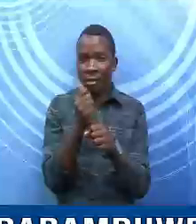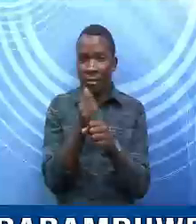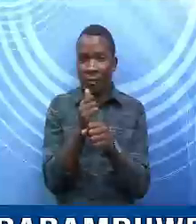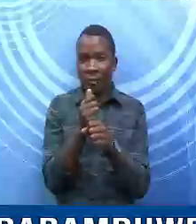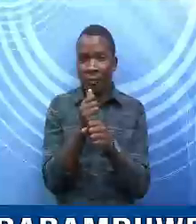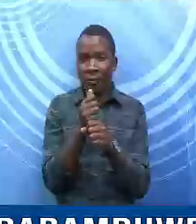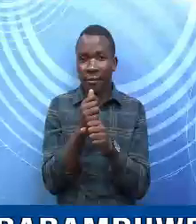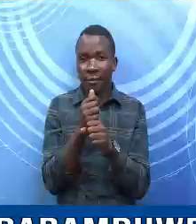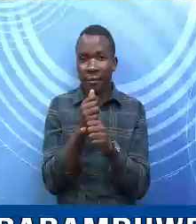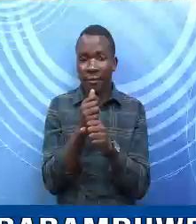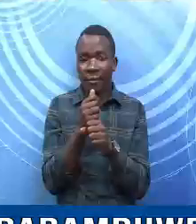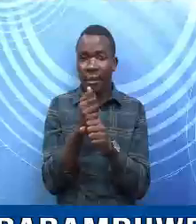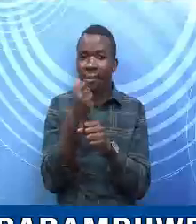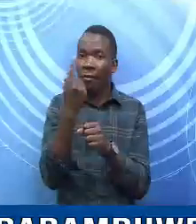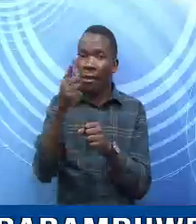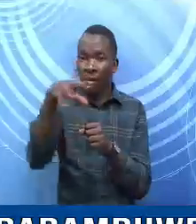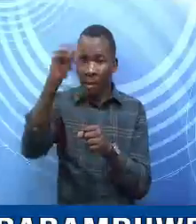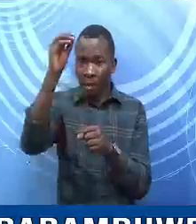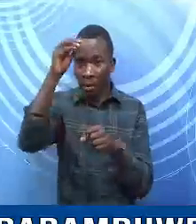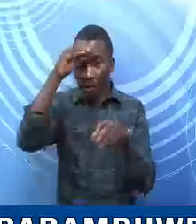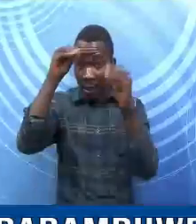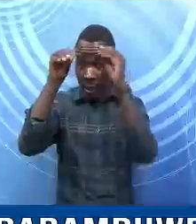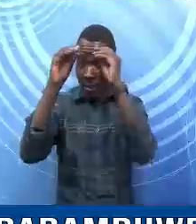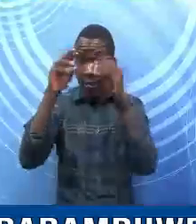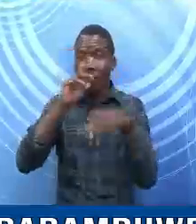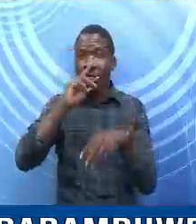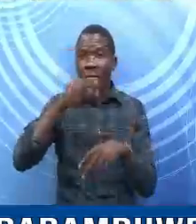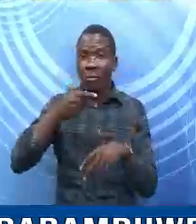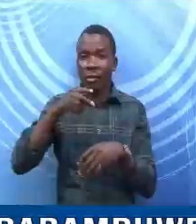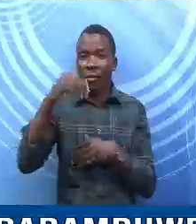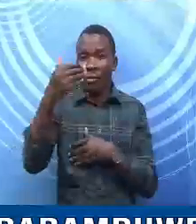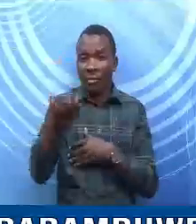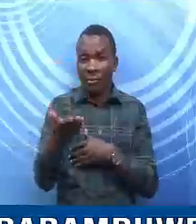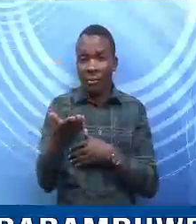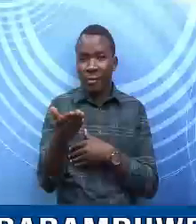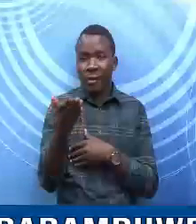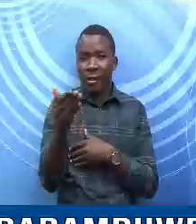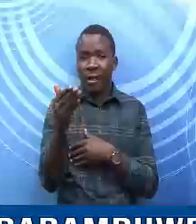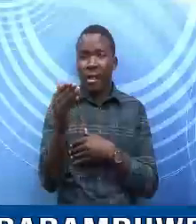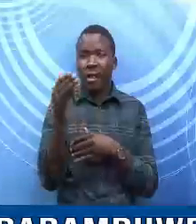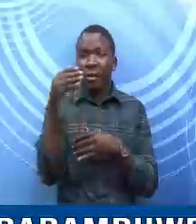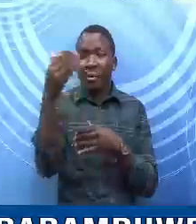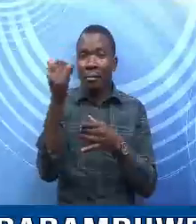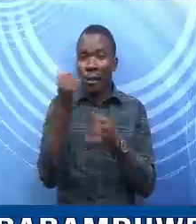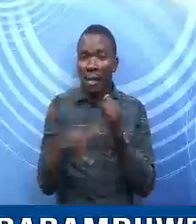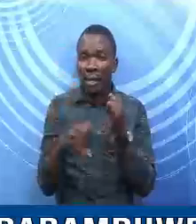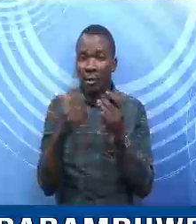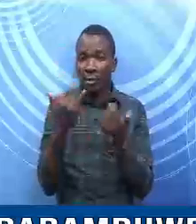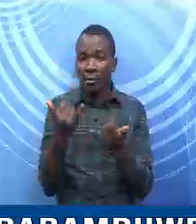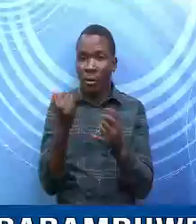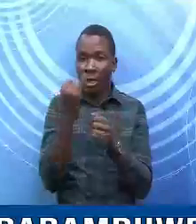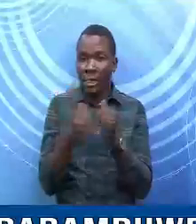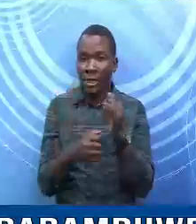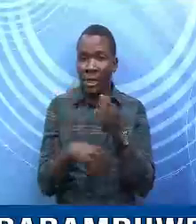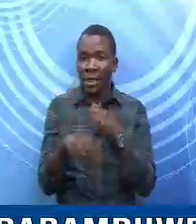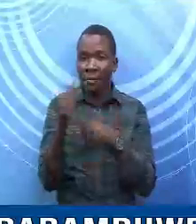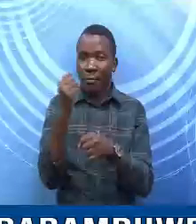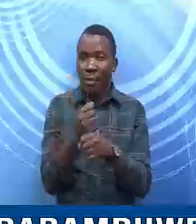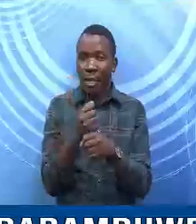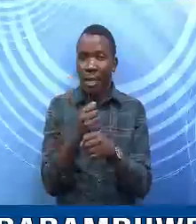baravuga ngo bagiye kubyigaho ngo bazadusubize batwishyure ibikoresho twajyanyeyo. Inzu yaje kurangira ubu hashize imyaka